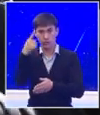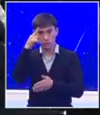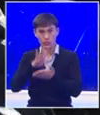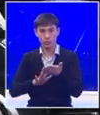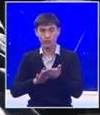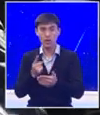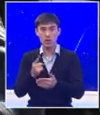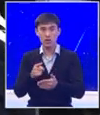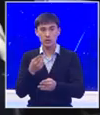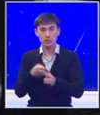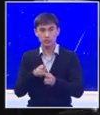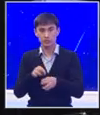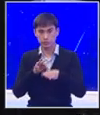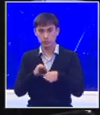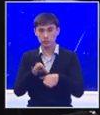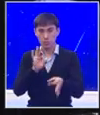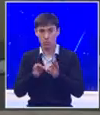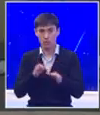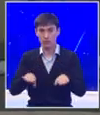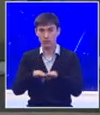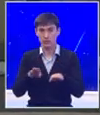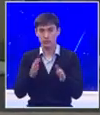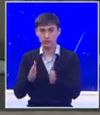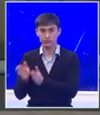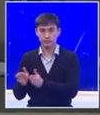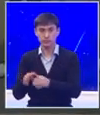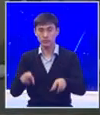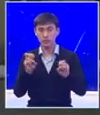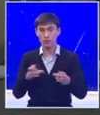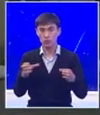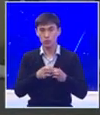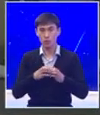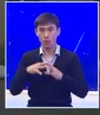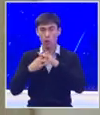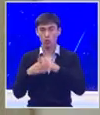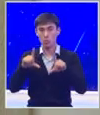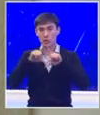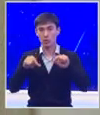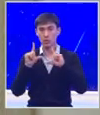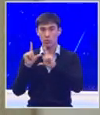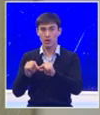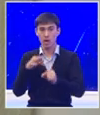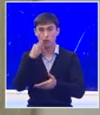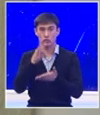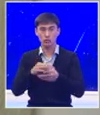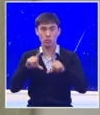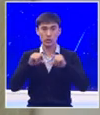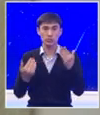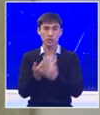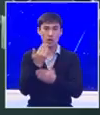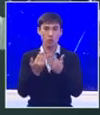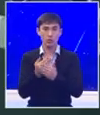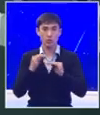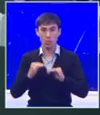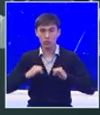Значит, однозначно ты проведешь нормальное соответствие. Арнайы топ одан әрі ауылдағы мектепке барды. Айтуларынша мектеп жаңа болғанымен